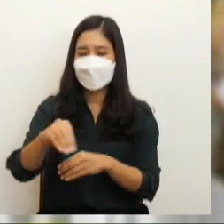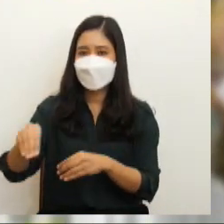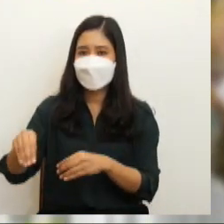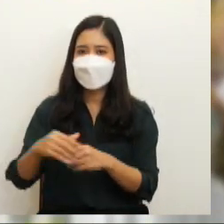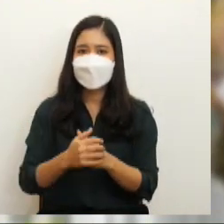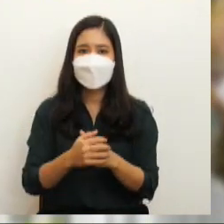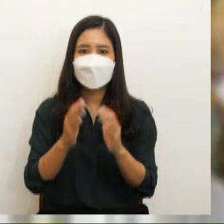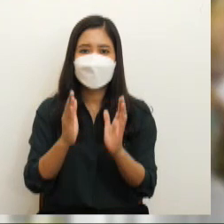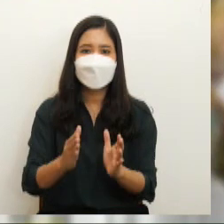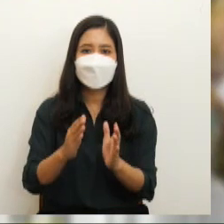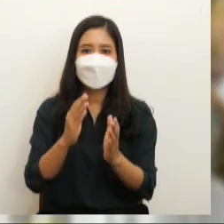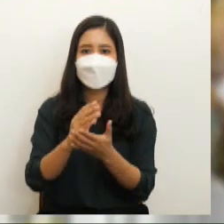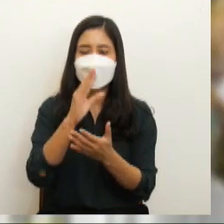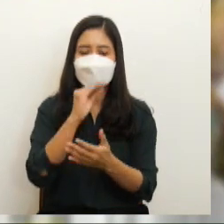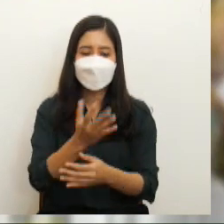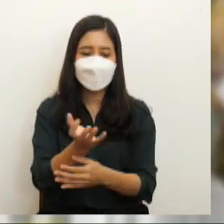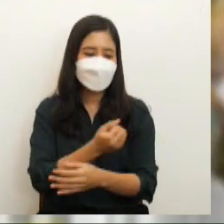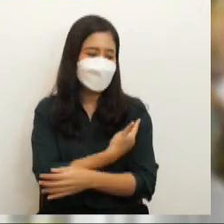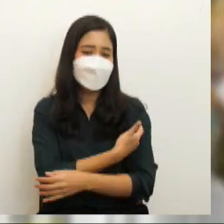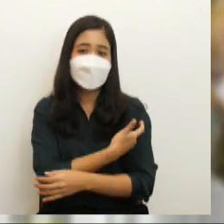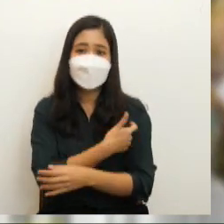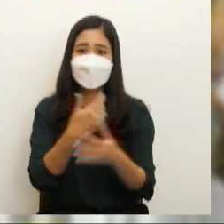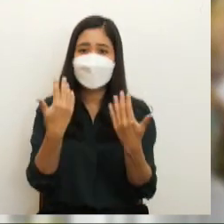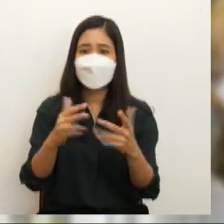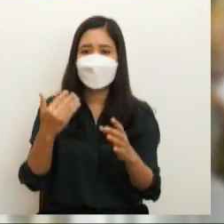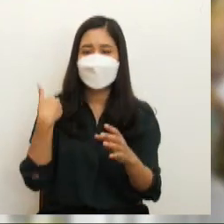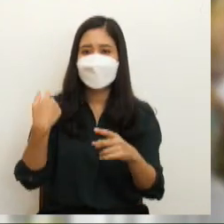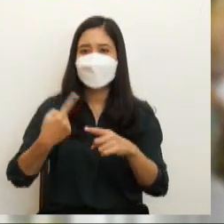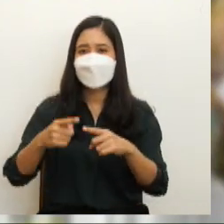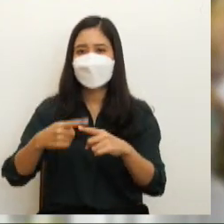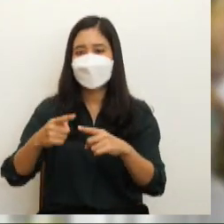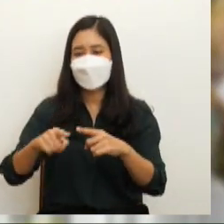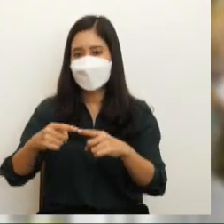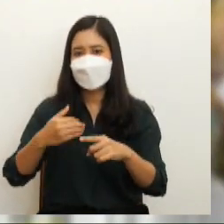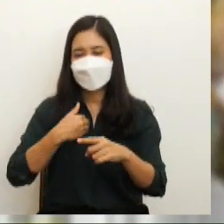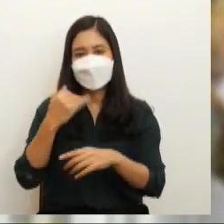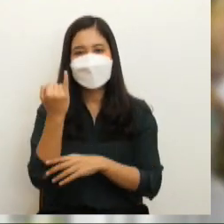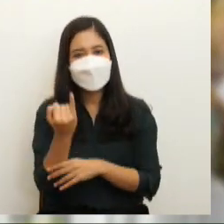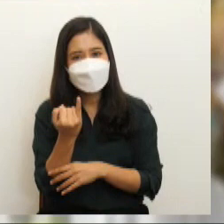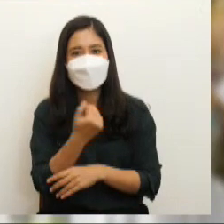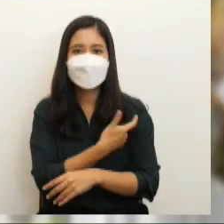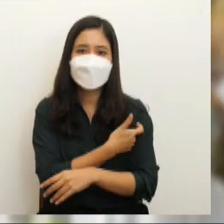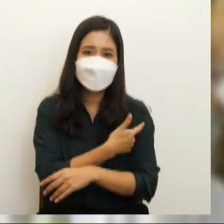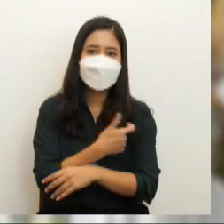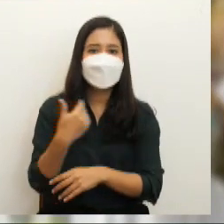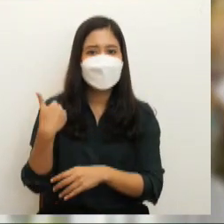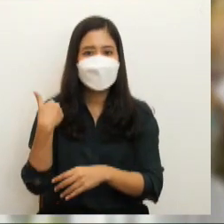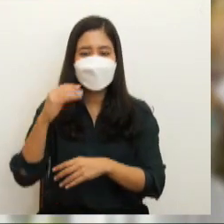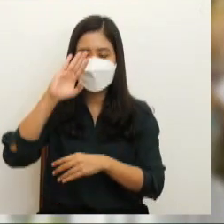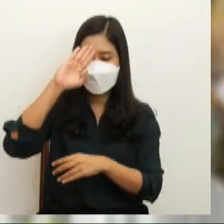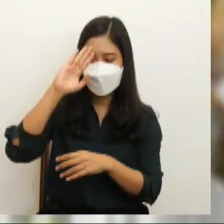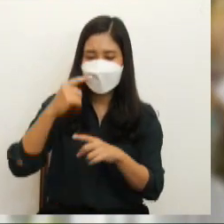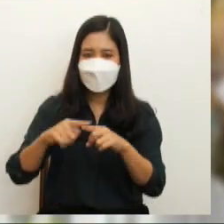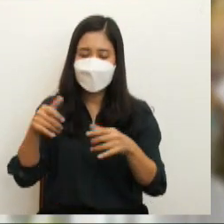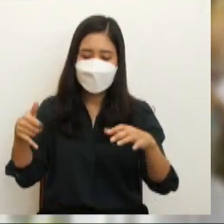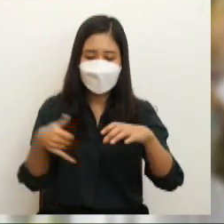กษานะครับที่ได้รับการฉีดวัคซีนไปแล้วนะครับมีหลายท่านนะครับที่มีอาการแพ้นะครับแล้วก็ต้องเข้าโรงพยาบาล